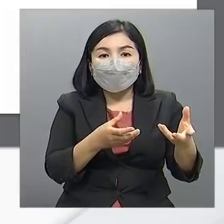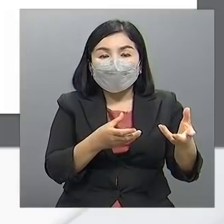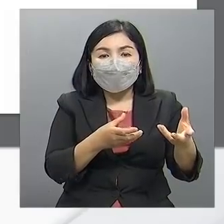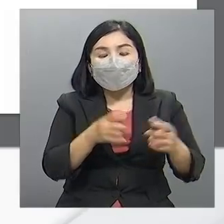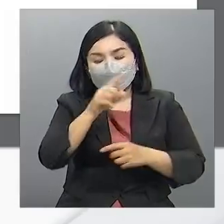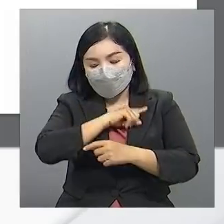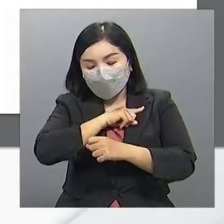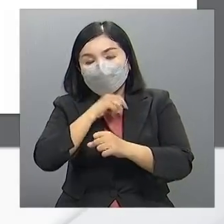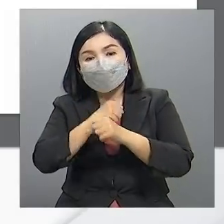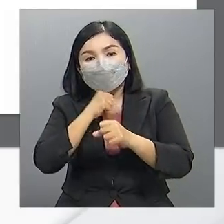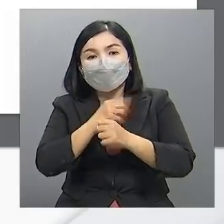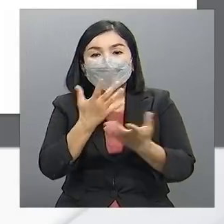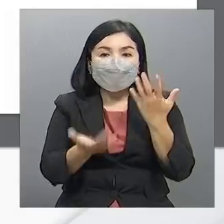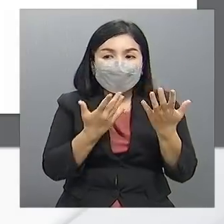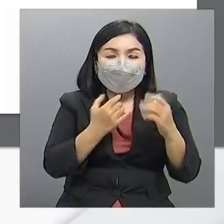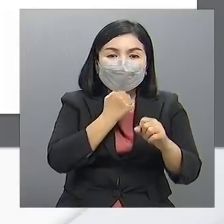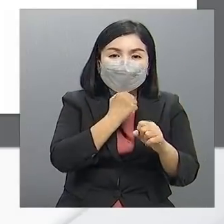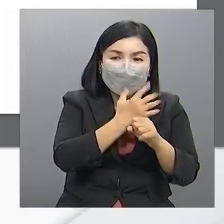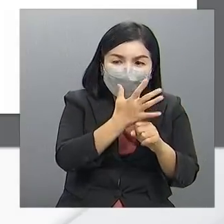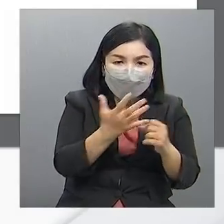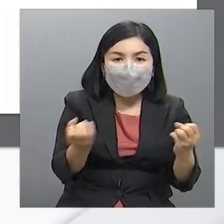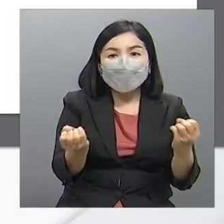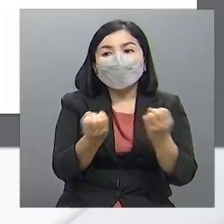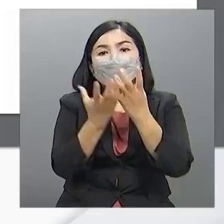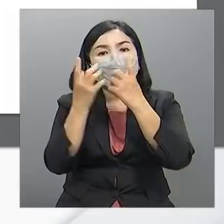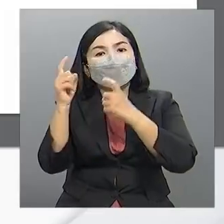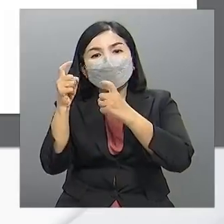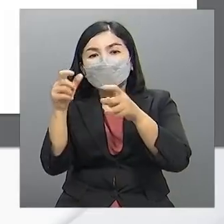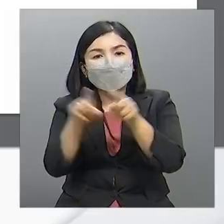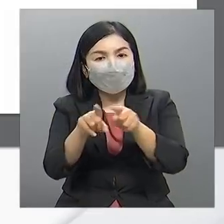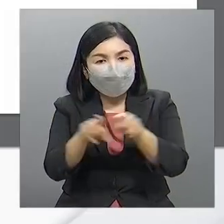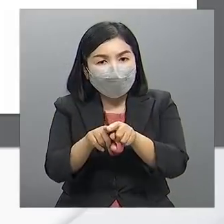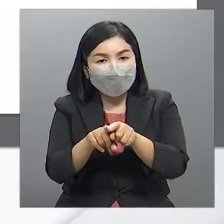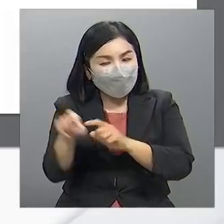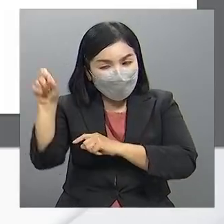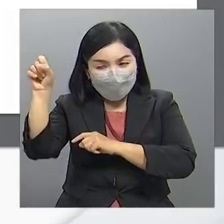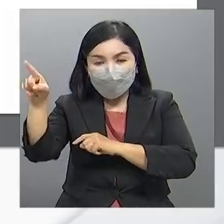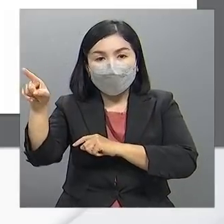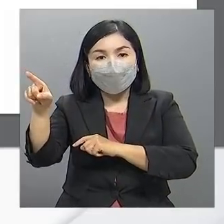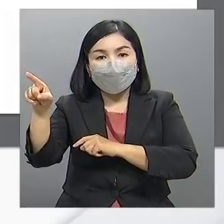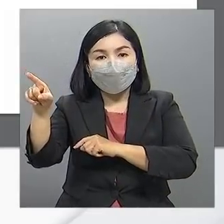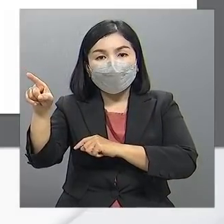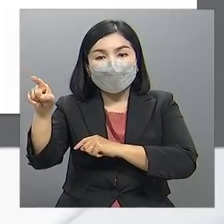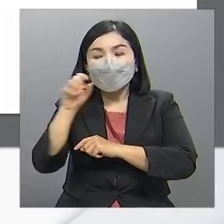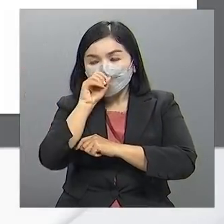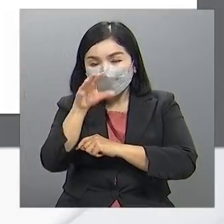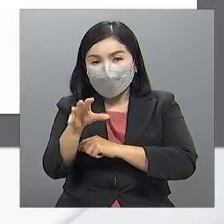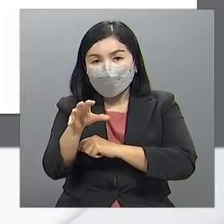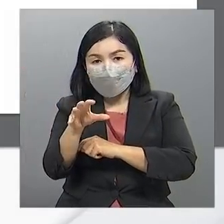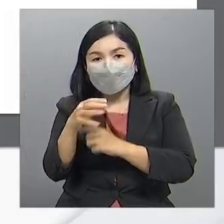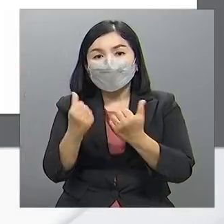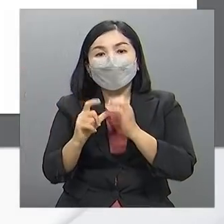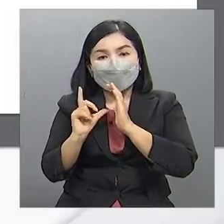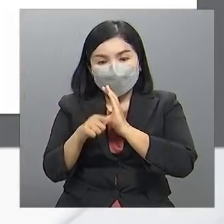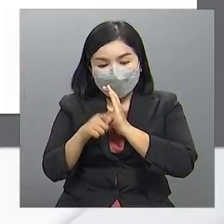ฏิบัติมันก็เสี่ยงเท่านั้นนะนี่คือต้องรีบไงเขาถึงบอกว่าพอเลขาวุฒิสภา